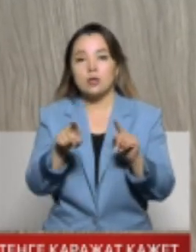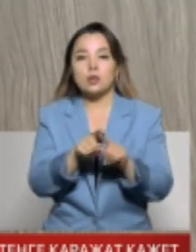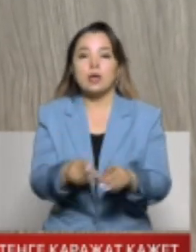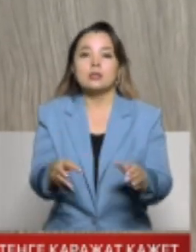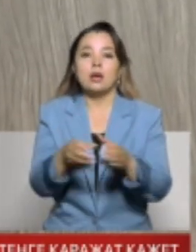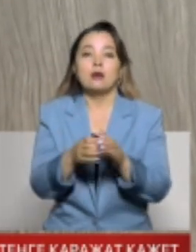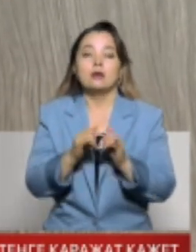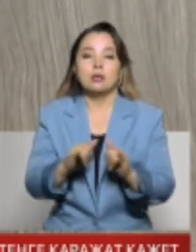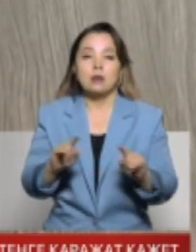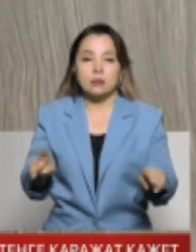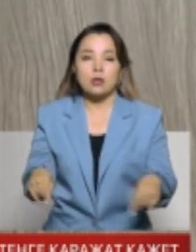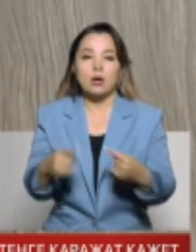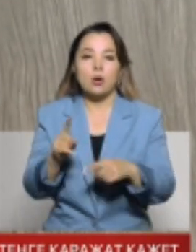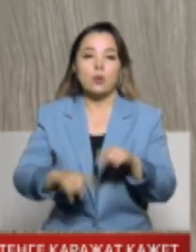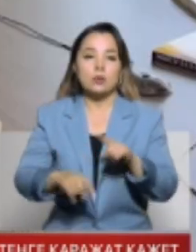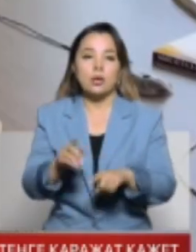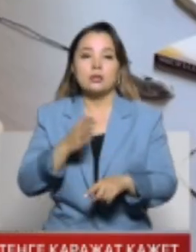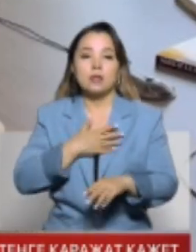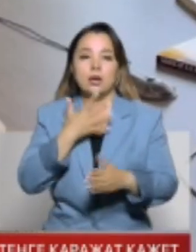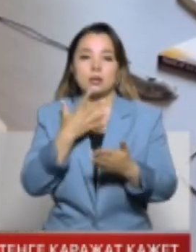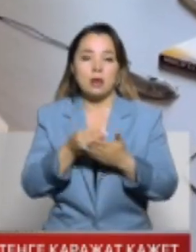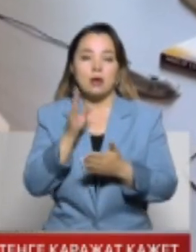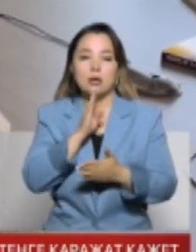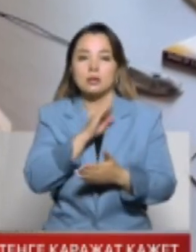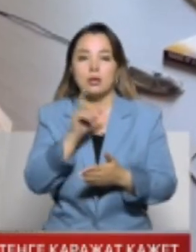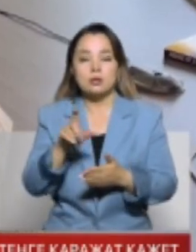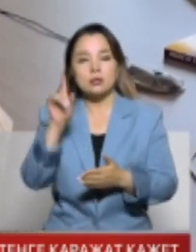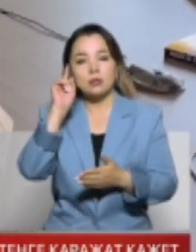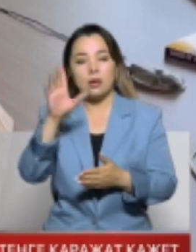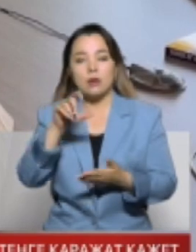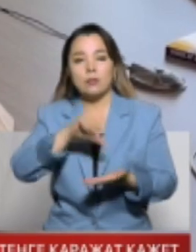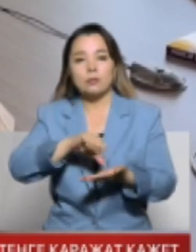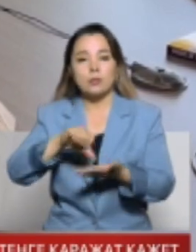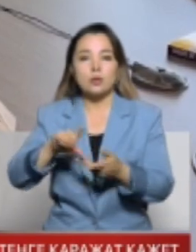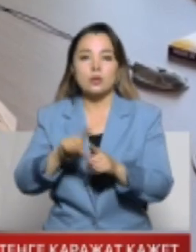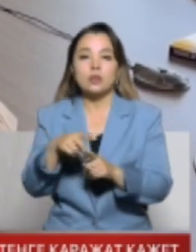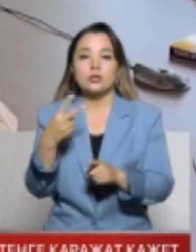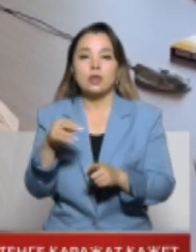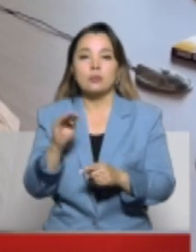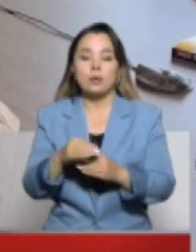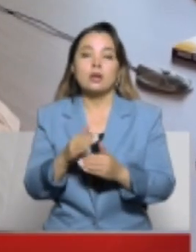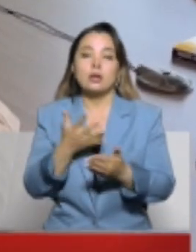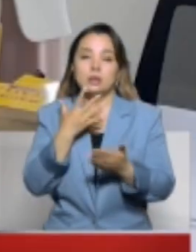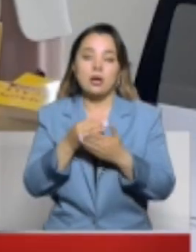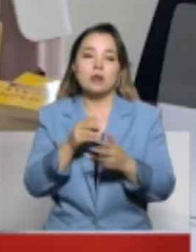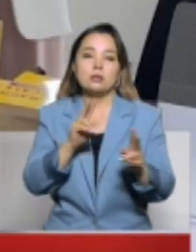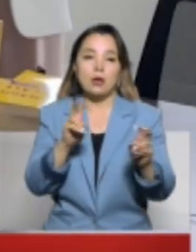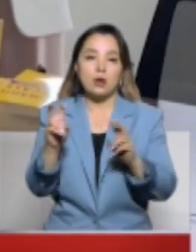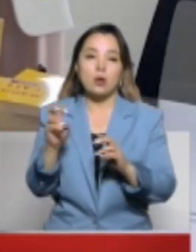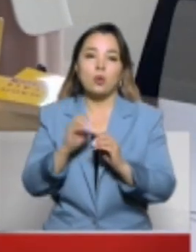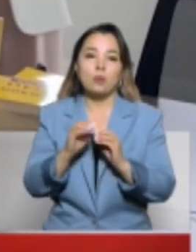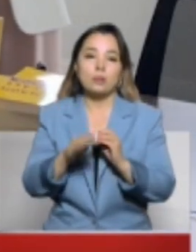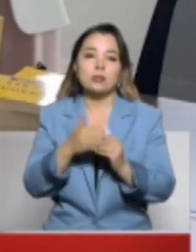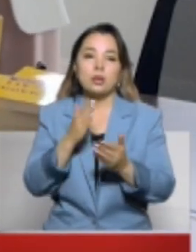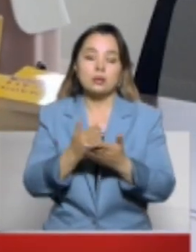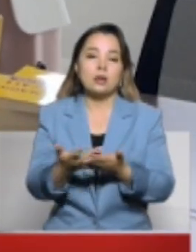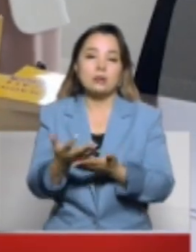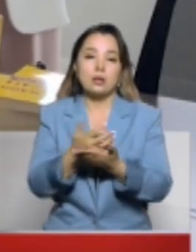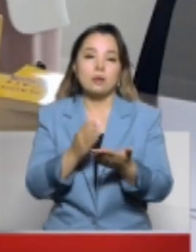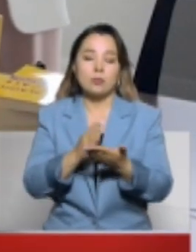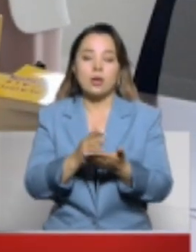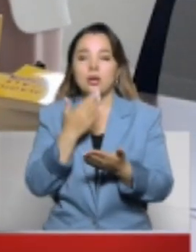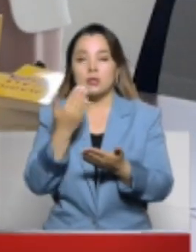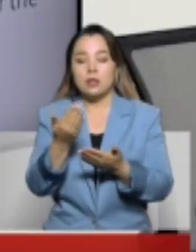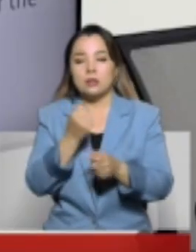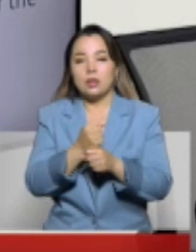серпін берумен айналысып жүрген отандасымыз әлемге әйгілі менторлардың 20 мың тақырып бойынша 10 мың сағаттық дәрістерін жинап,